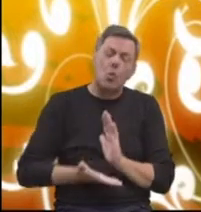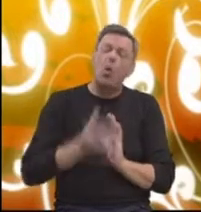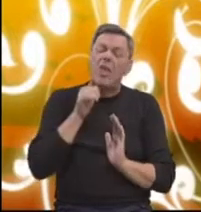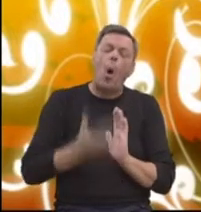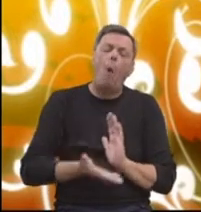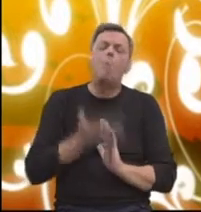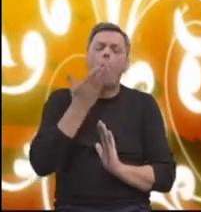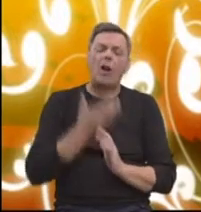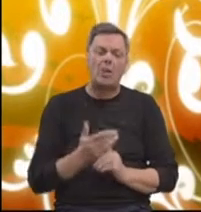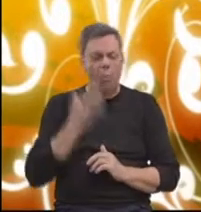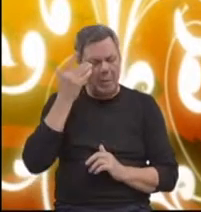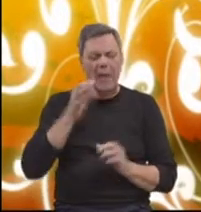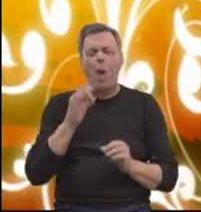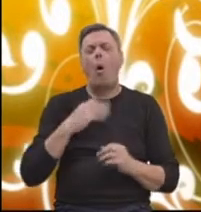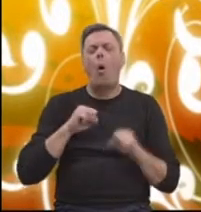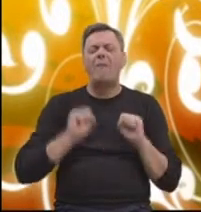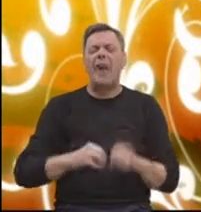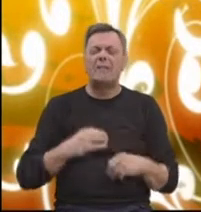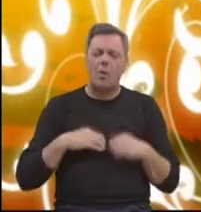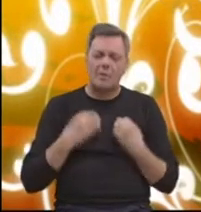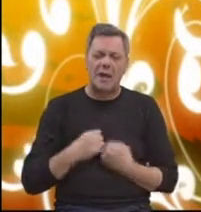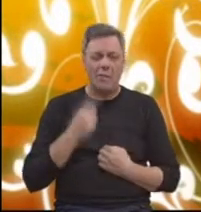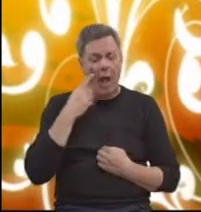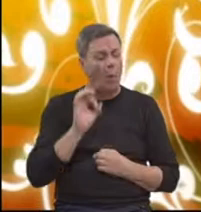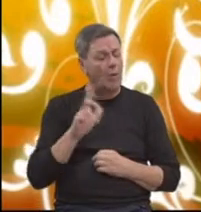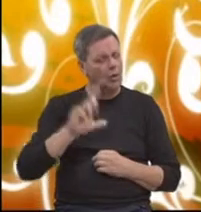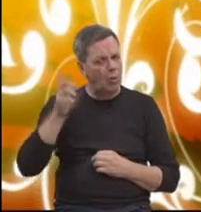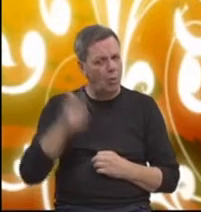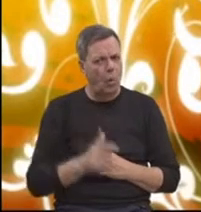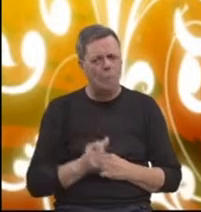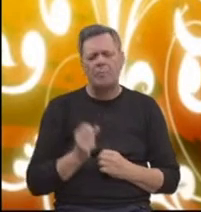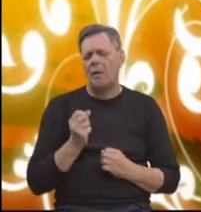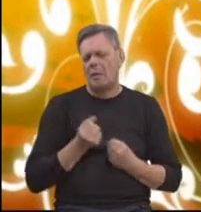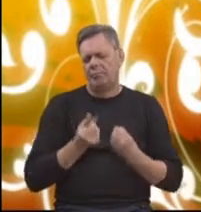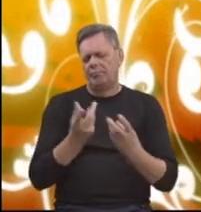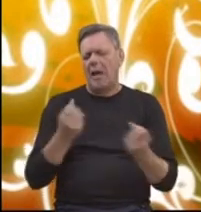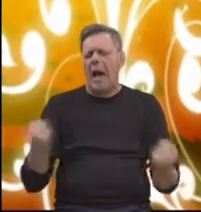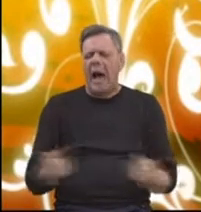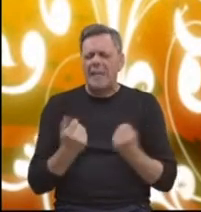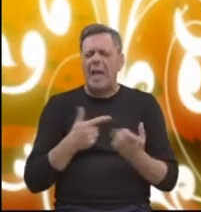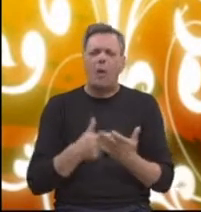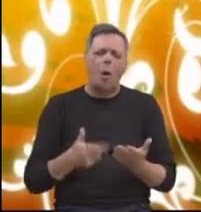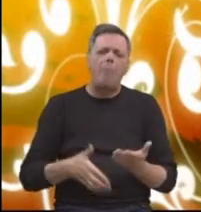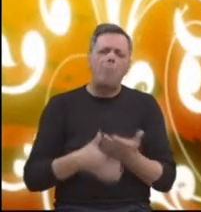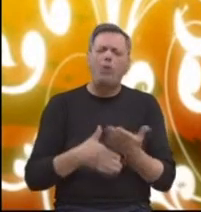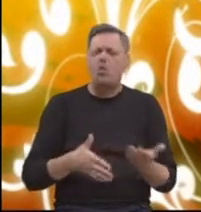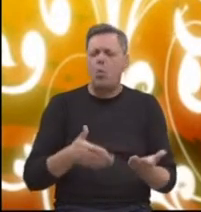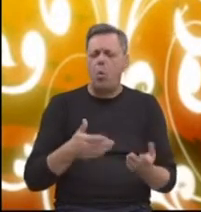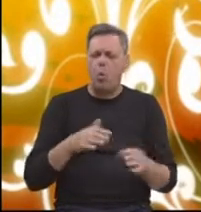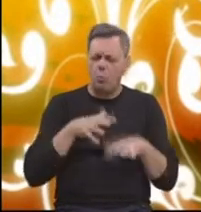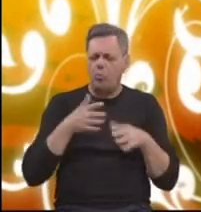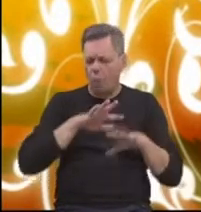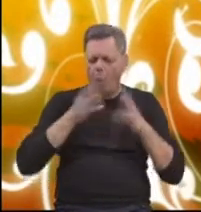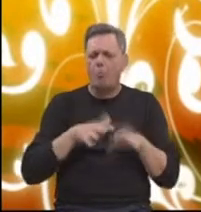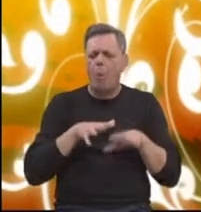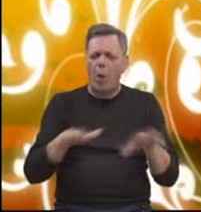znači, brige o vlastitom zdravlju. Ako ništa drugo, brojne akcije koje potiču opću populaciju na i